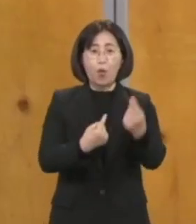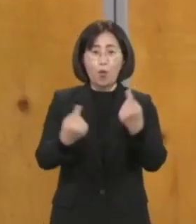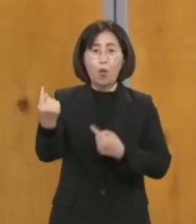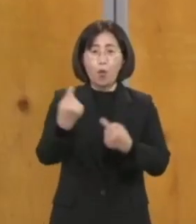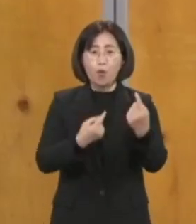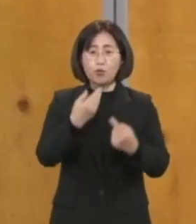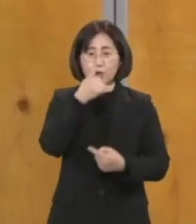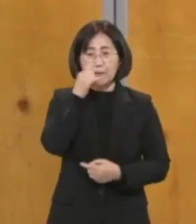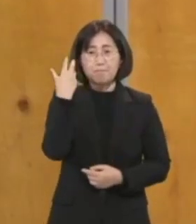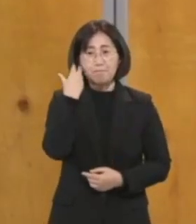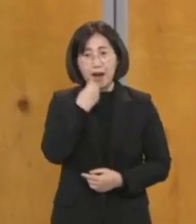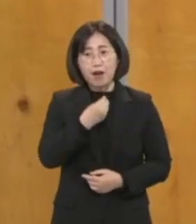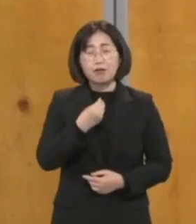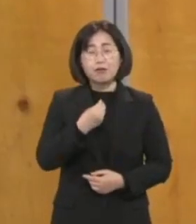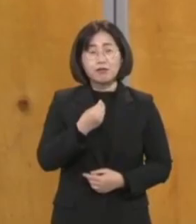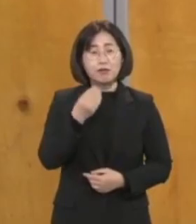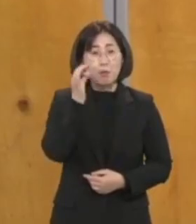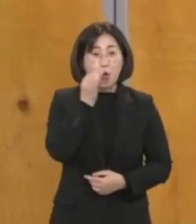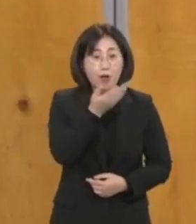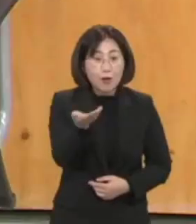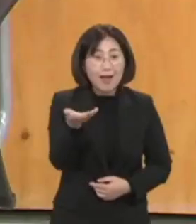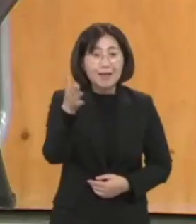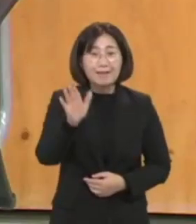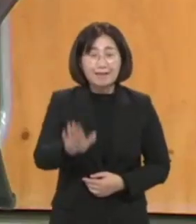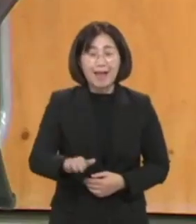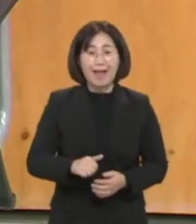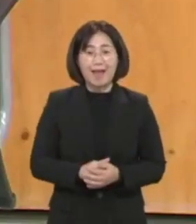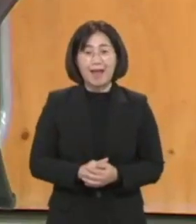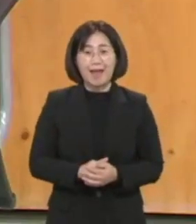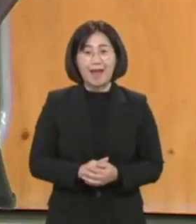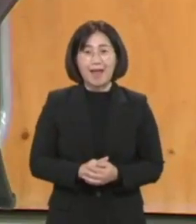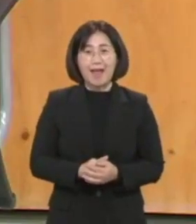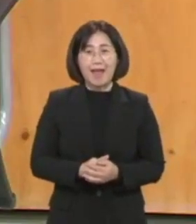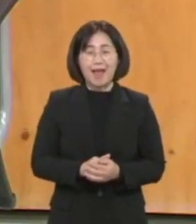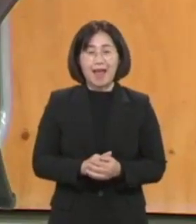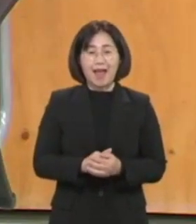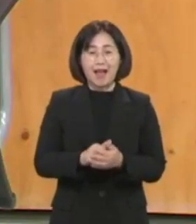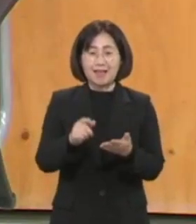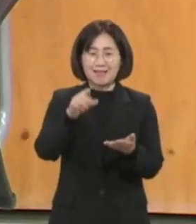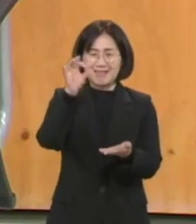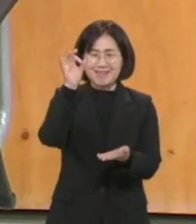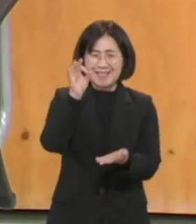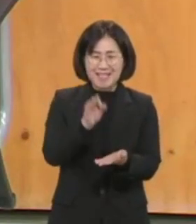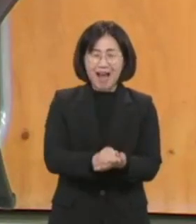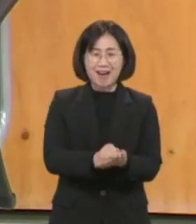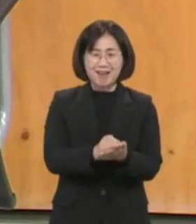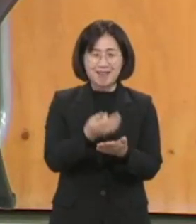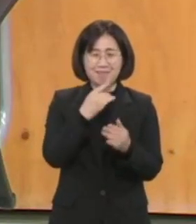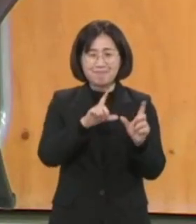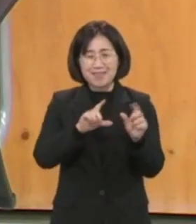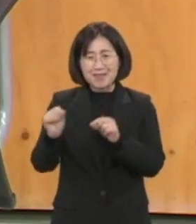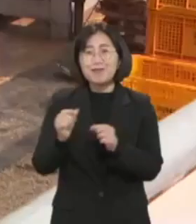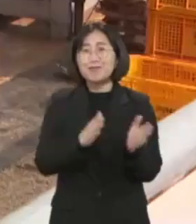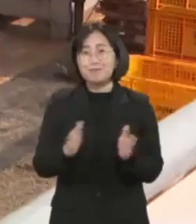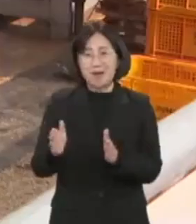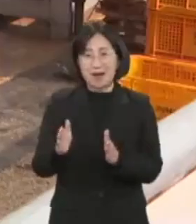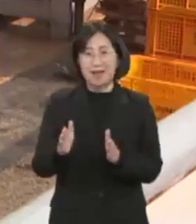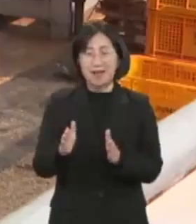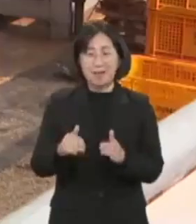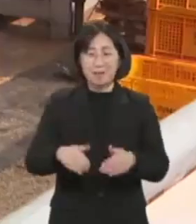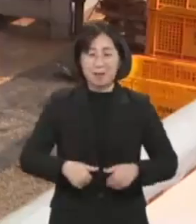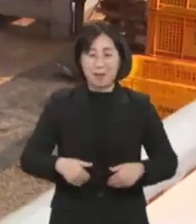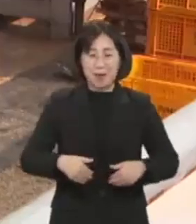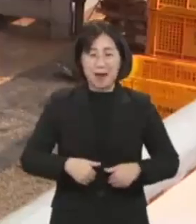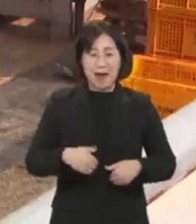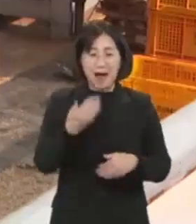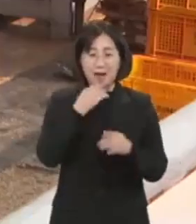선사해야 되는데 제일 쉬운 매력은 저렴합니다 가성비 흔히 가성비라 르는 건데 음식의